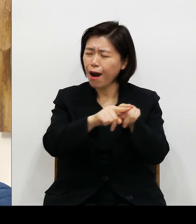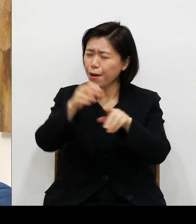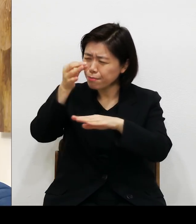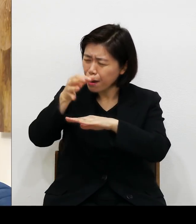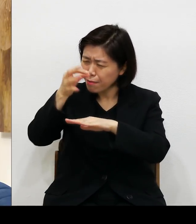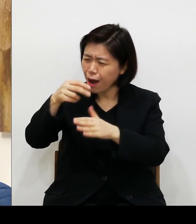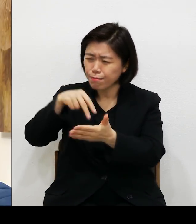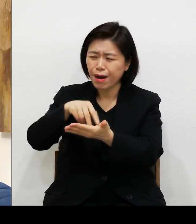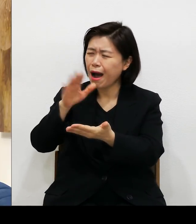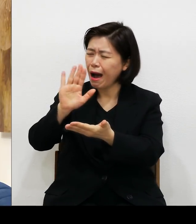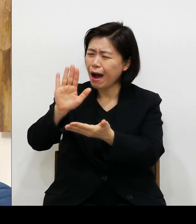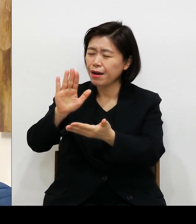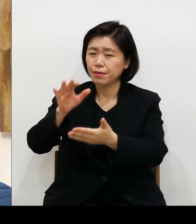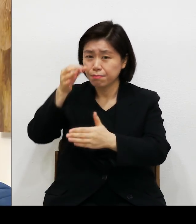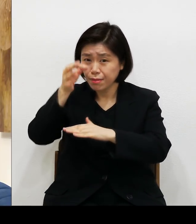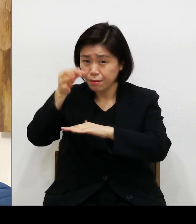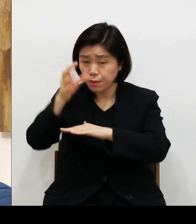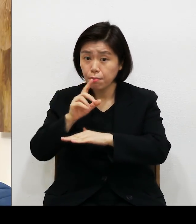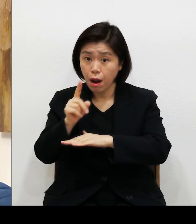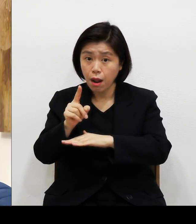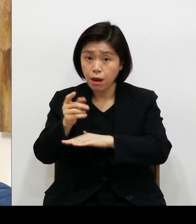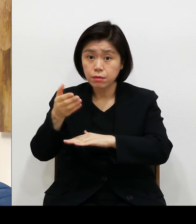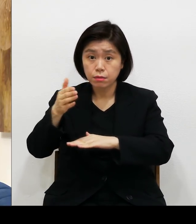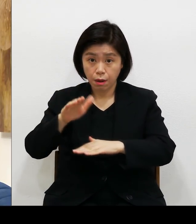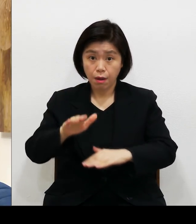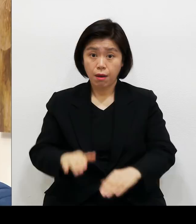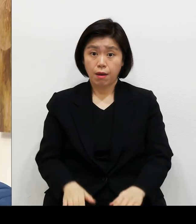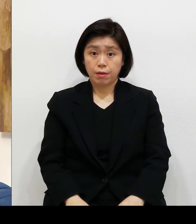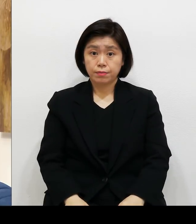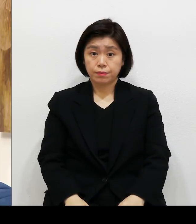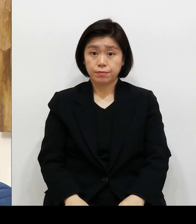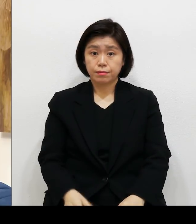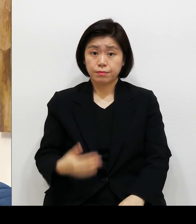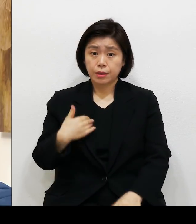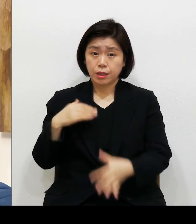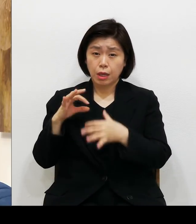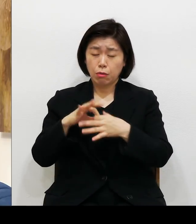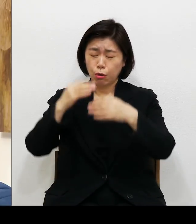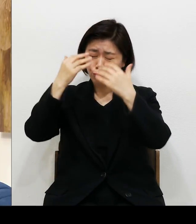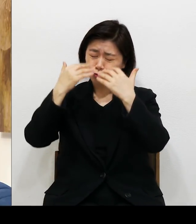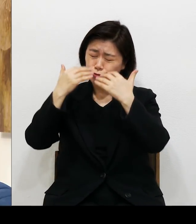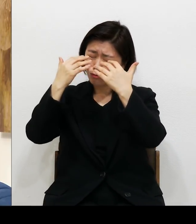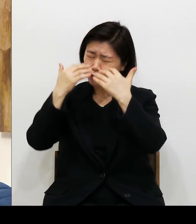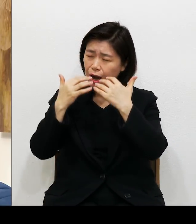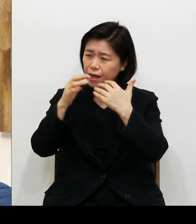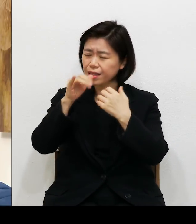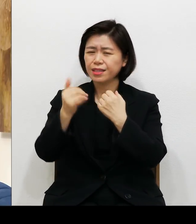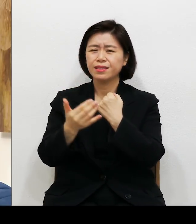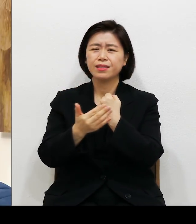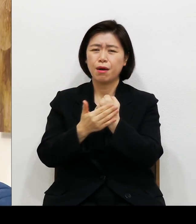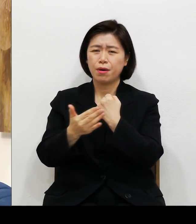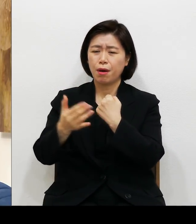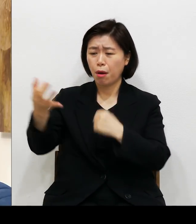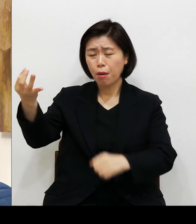기다려보래요. 아니 미안하다고 하는데 막 제가 울고 있으니까